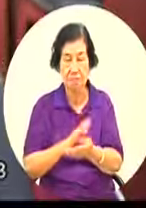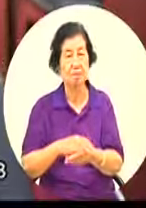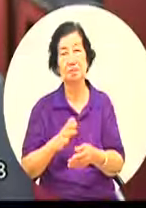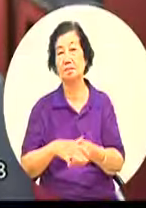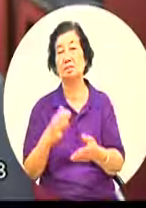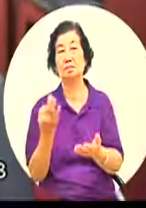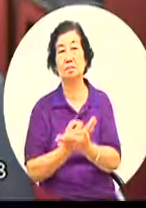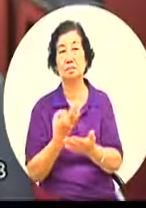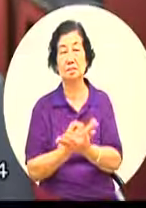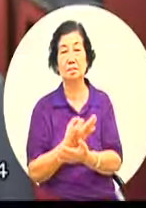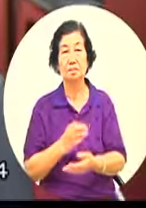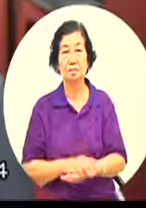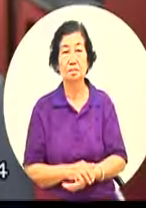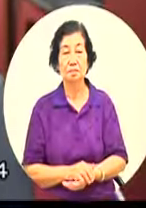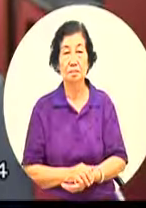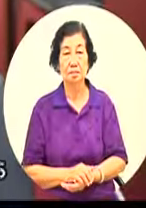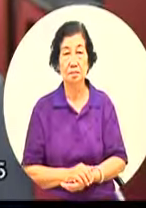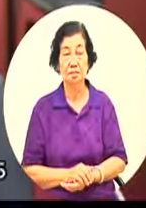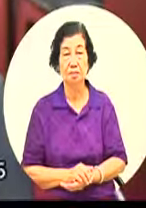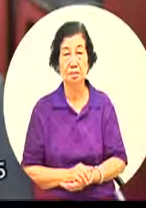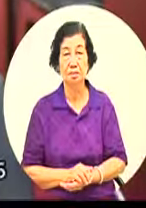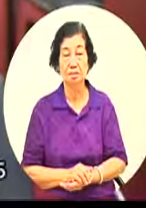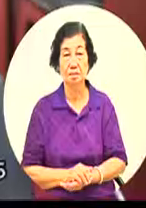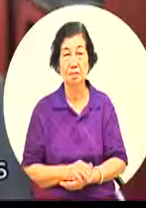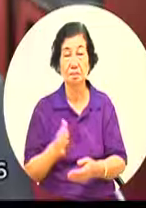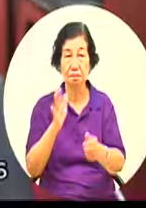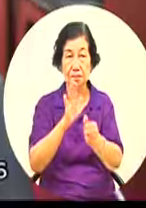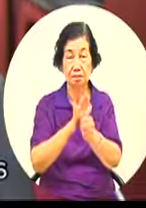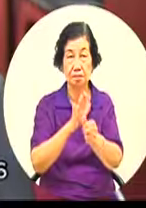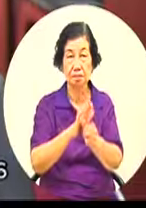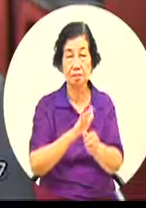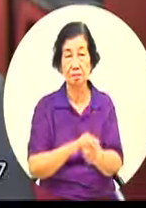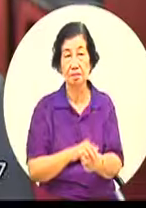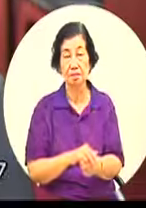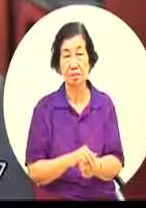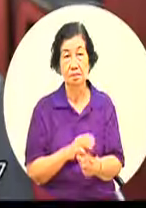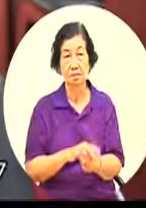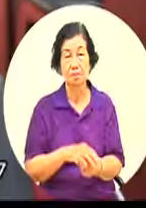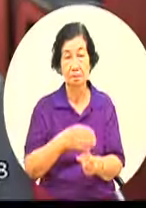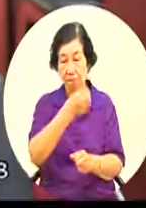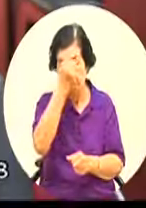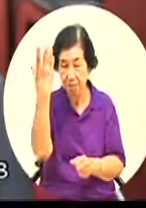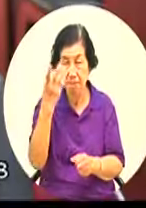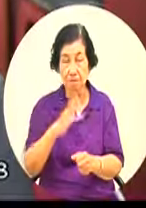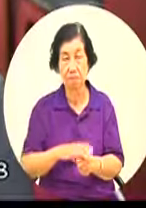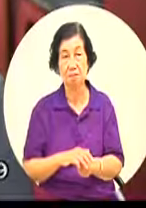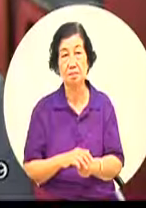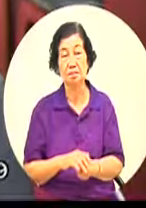合以后，其实加会给不只是我们而已，还有更年轻一代的